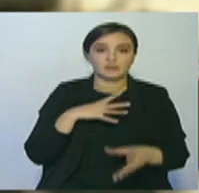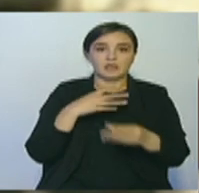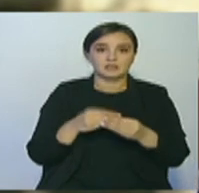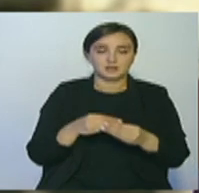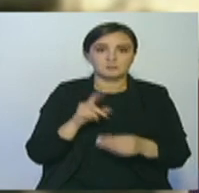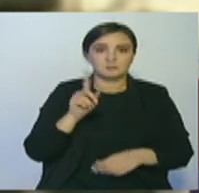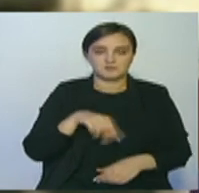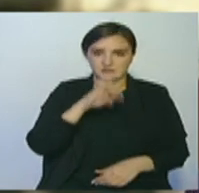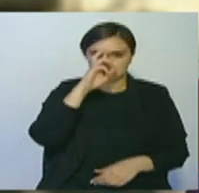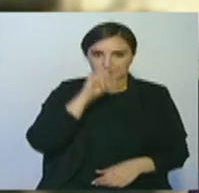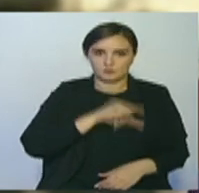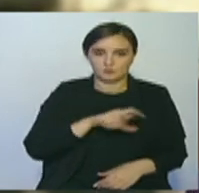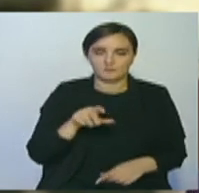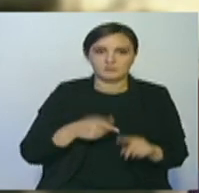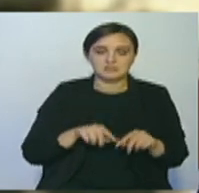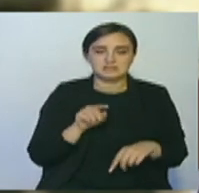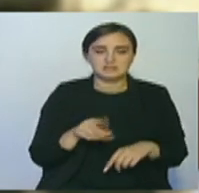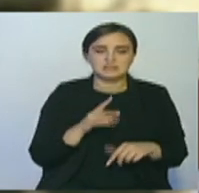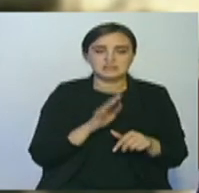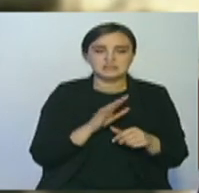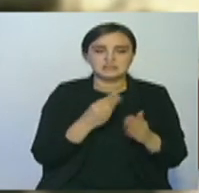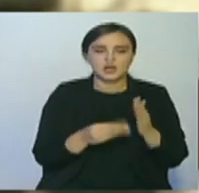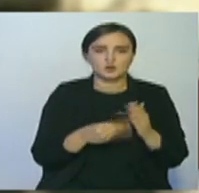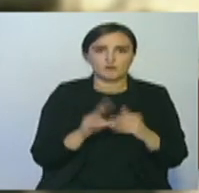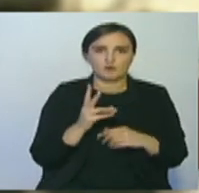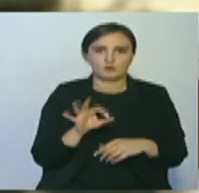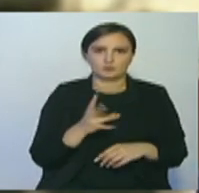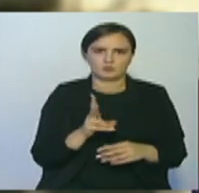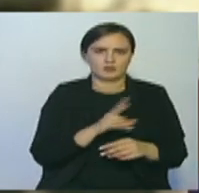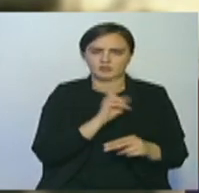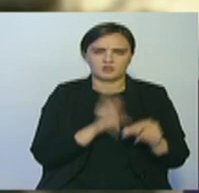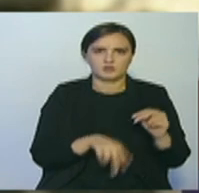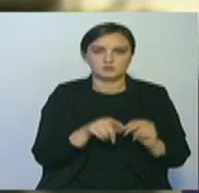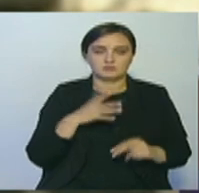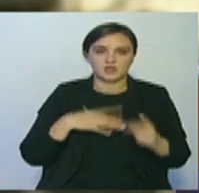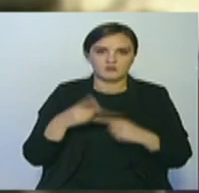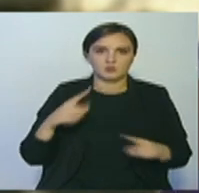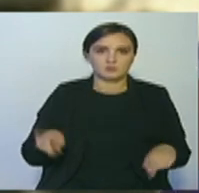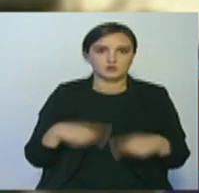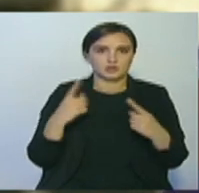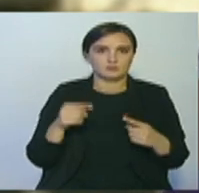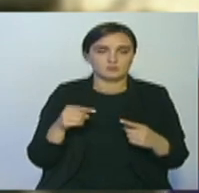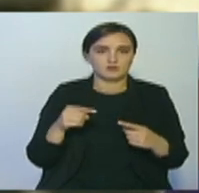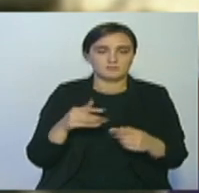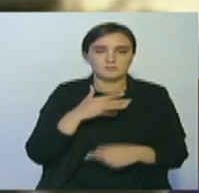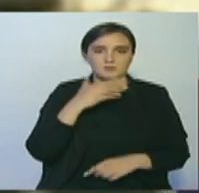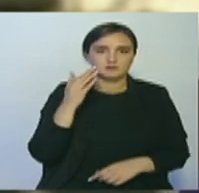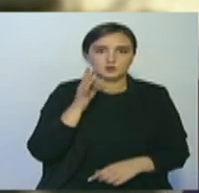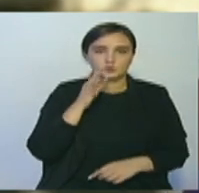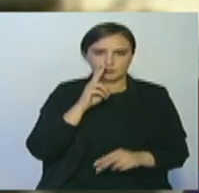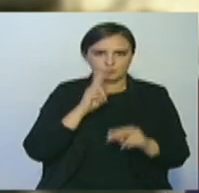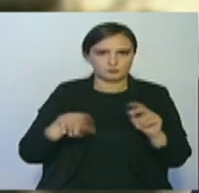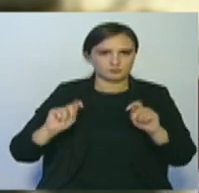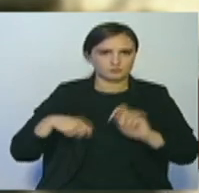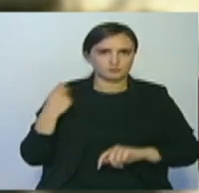შორის საჯარო მოხელეებმაც, ეს ძალადობა ოქტომბერში უნდა დავასრულოთ და დავიწყოთ ქვეყნის აღმშენებლობა. ჩვენ ისედაც ბევრი დრო